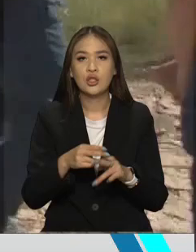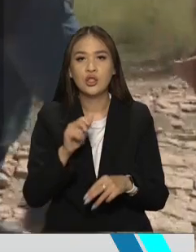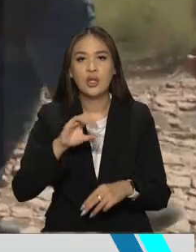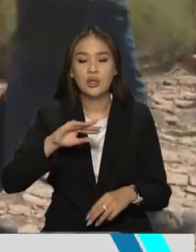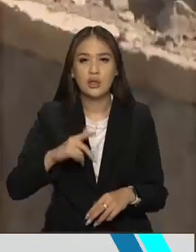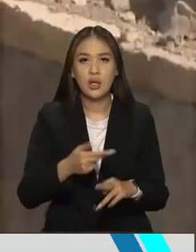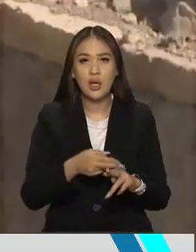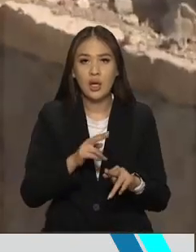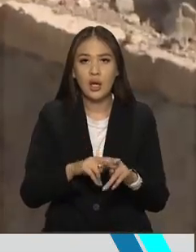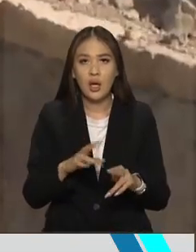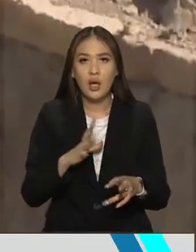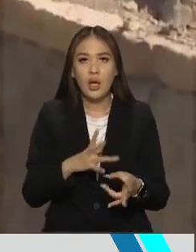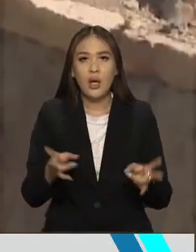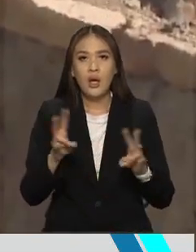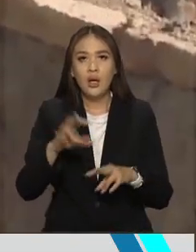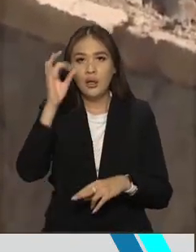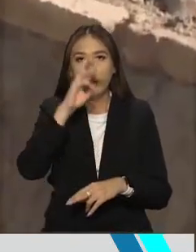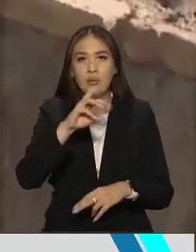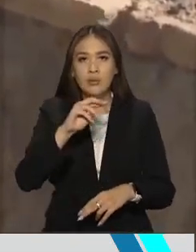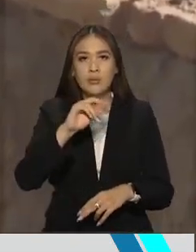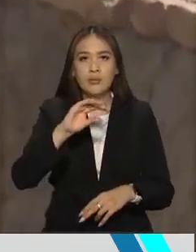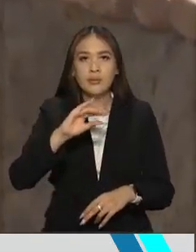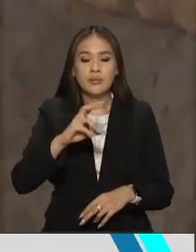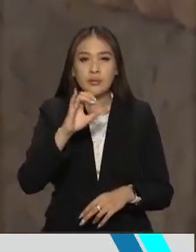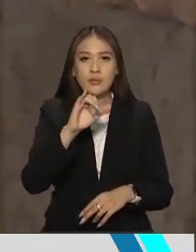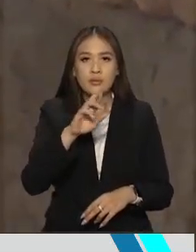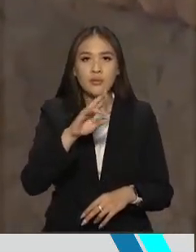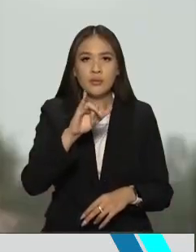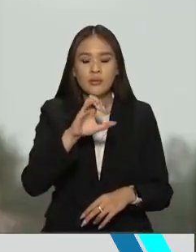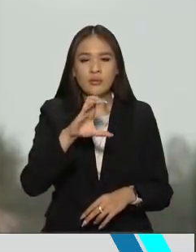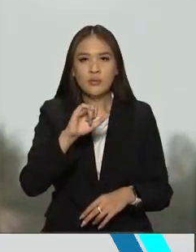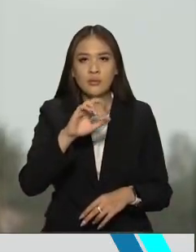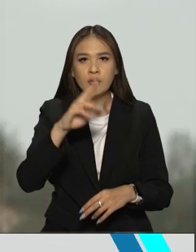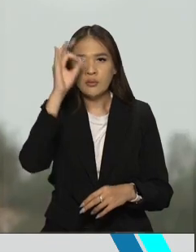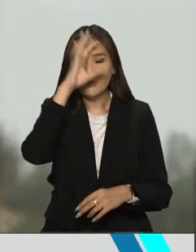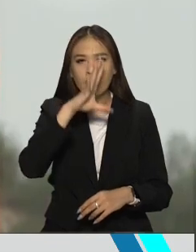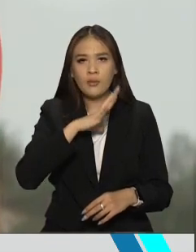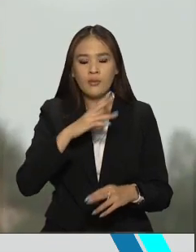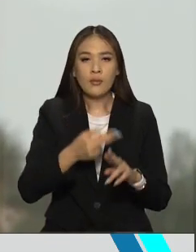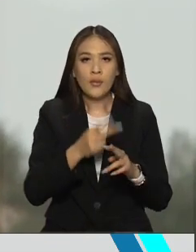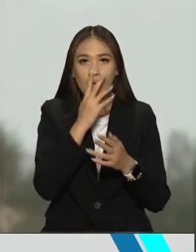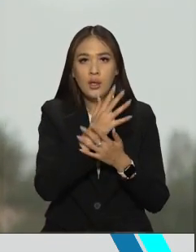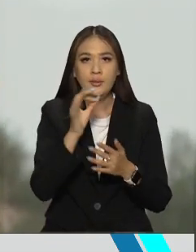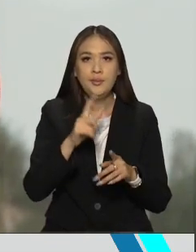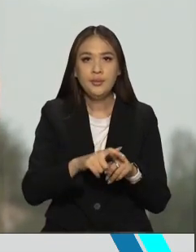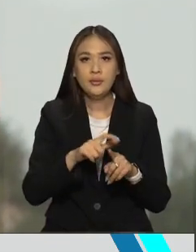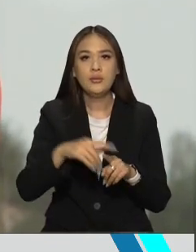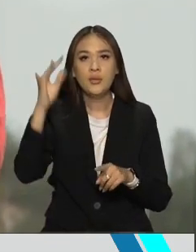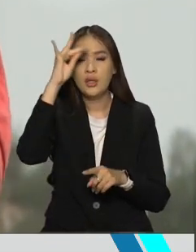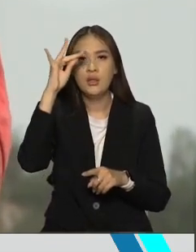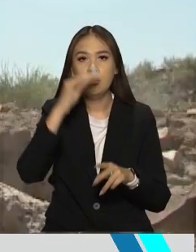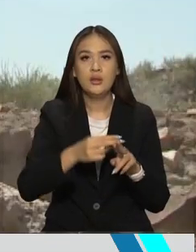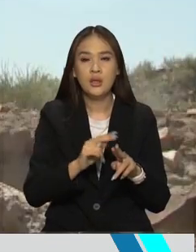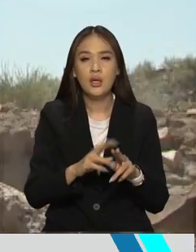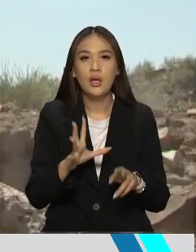местом паломничества и поклонения как мечети ахмета исауи она против нее расположена усыпальница по словам историков чтобы